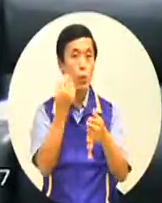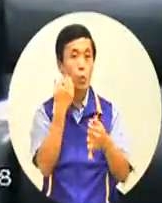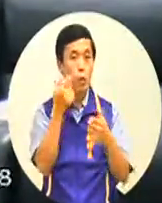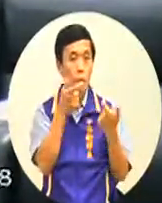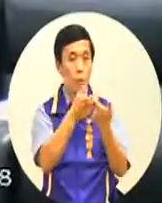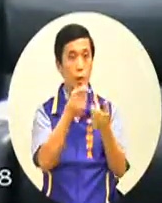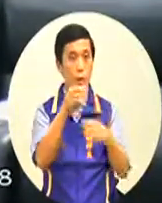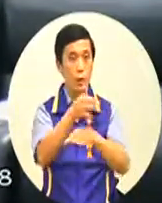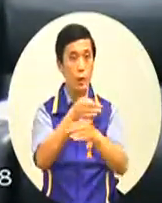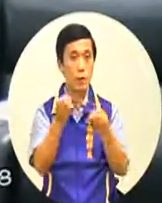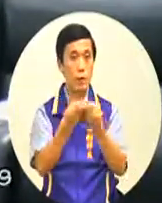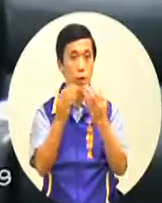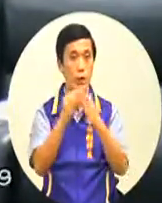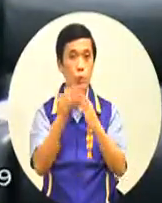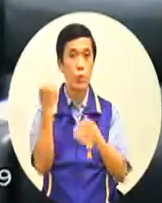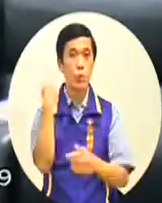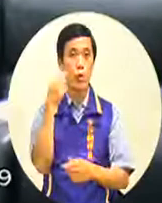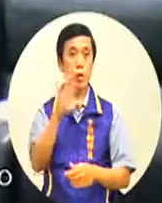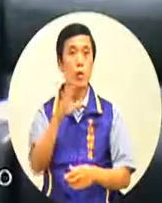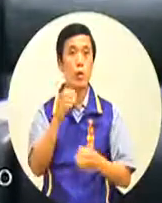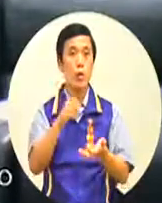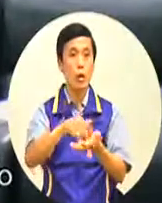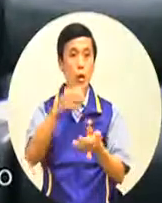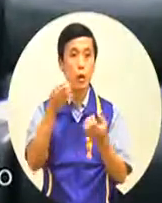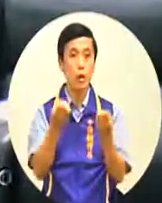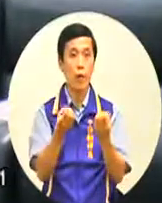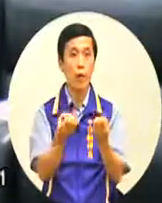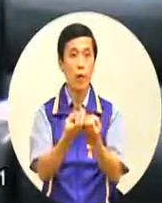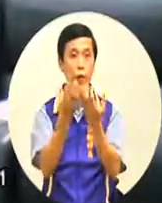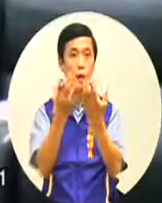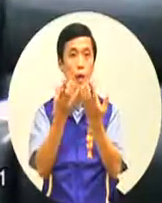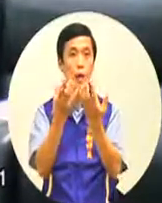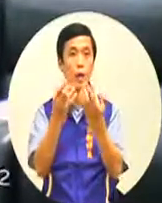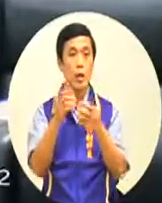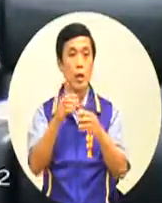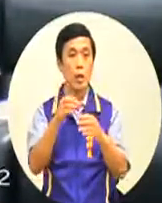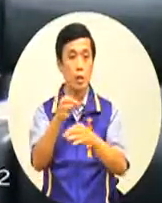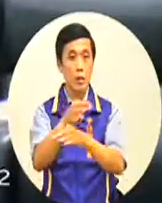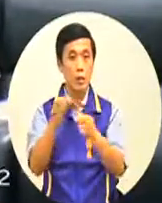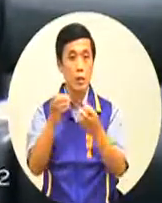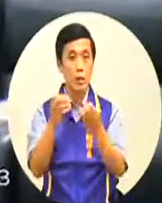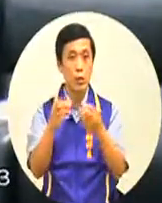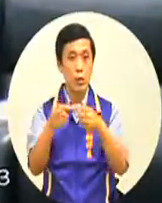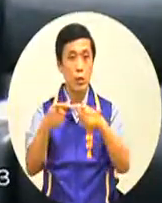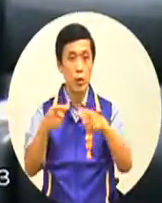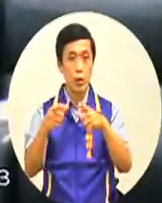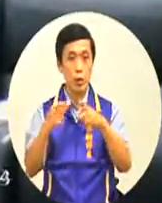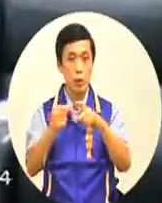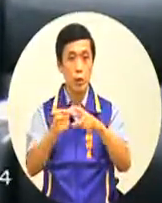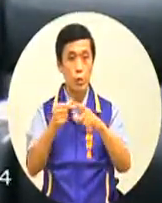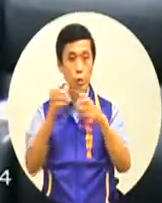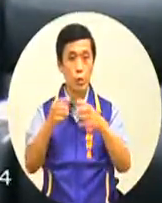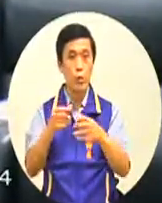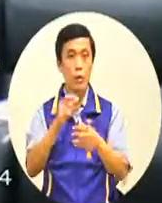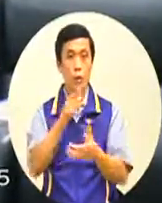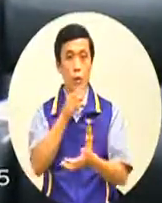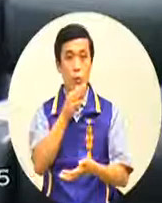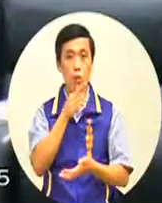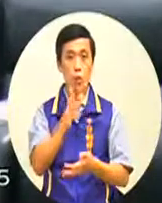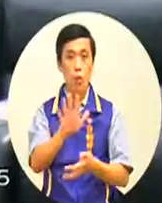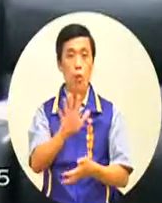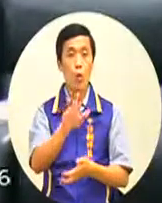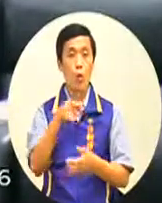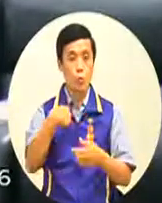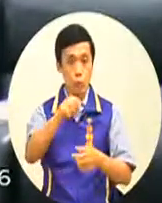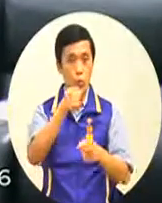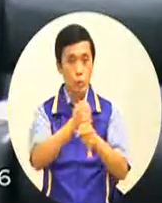局像昨天有什么核发什么工业园区，3年后可能会有10000就业，我干嘛这弄就好，只要去做就对了啊，我们